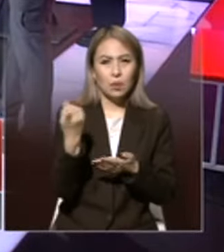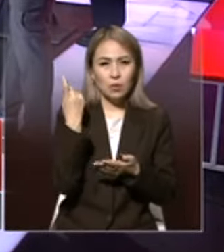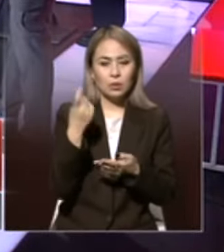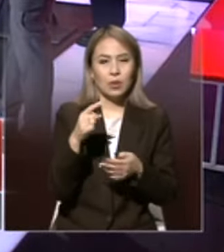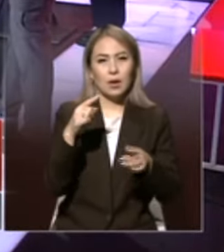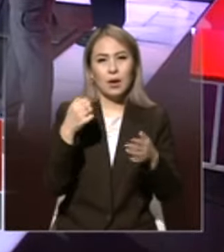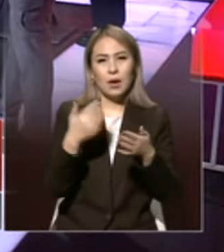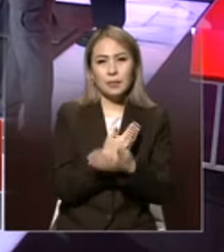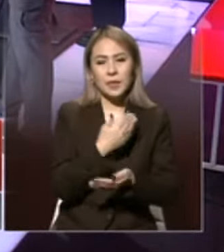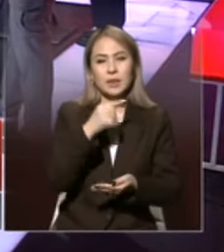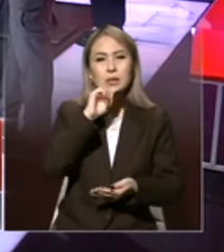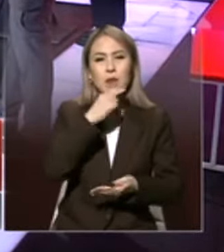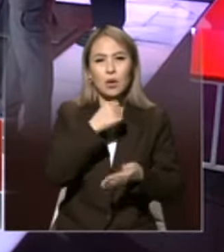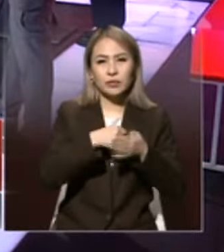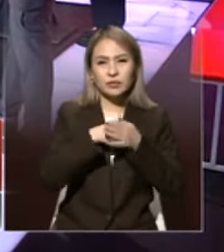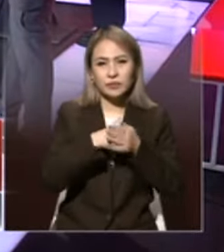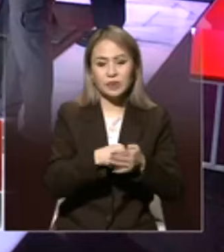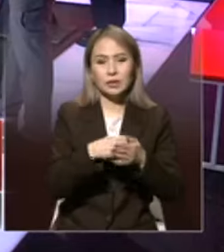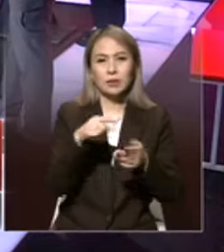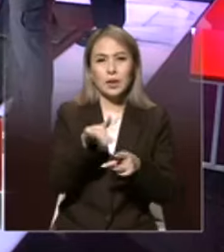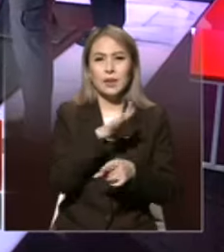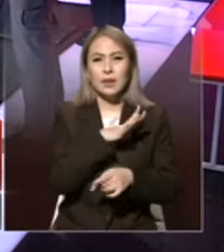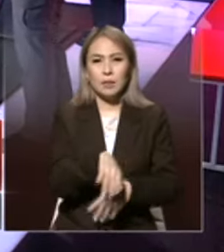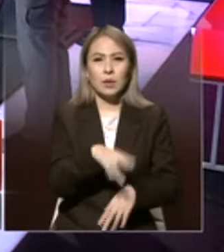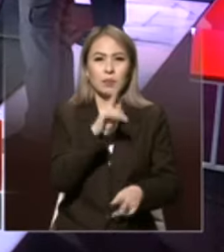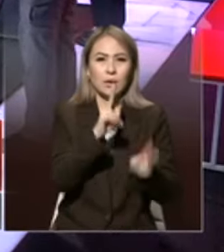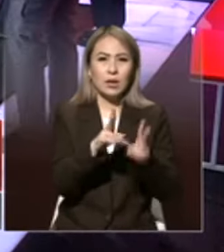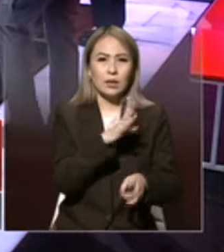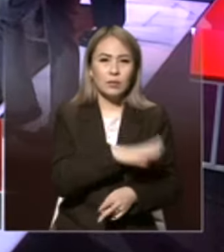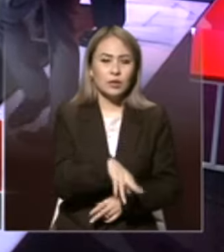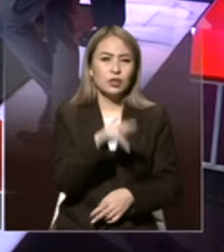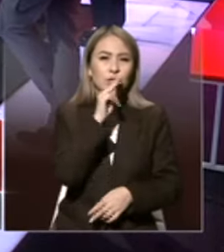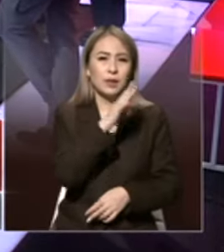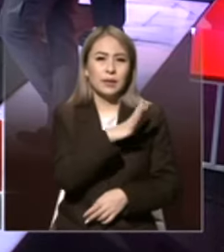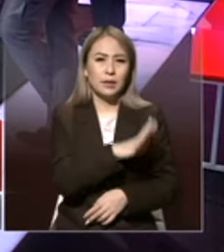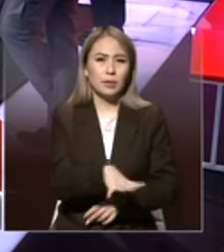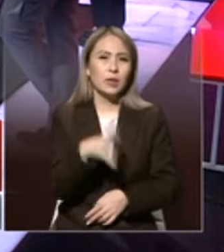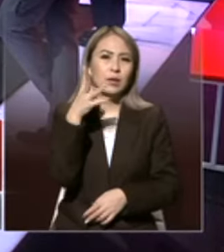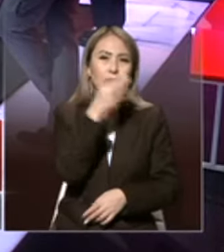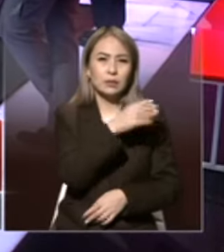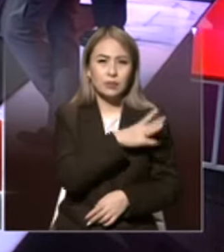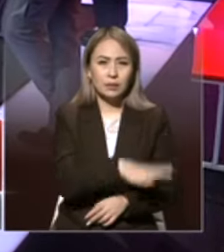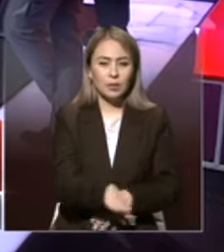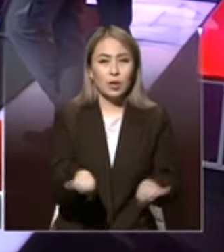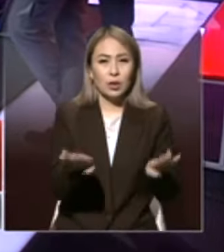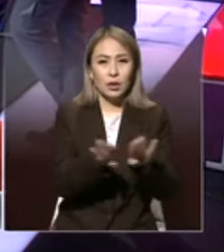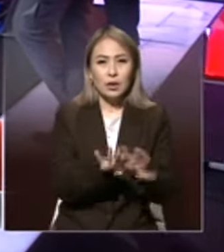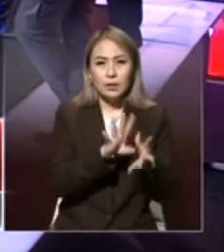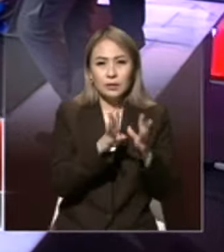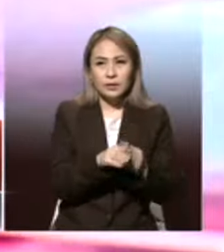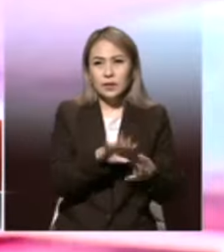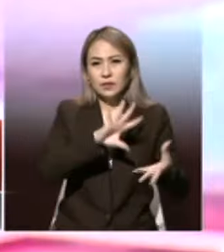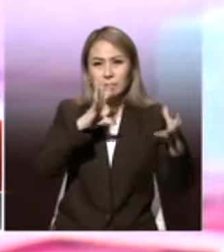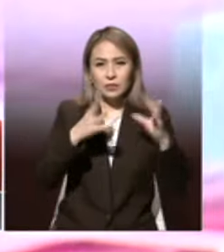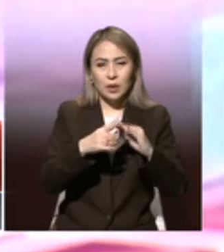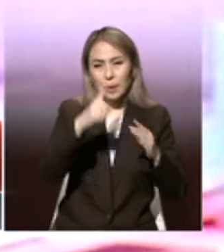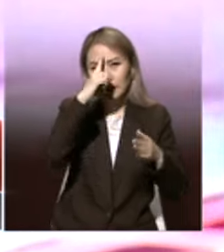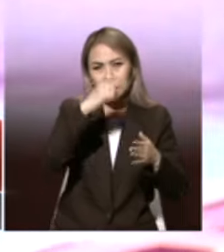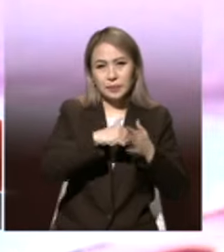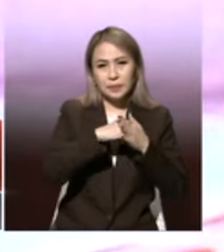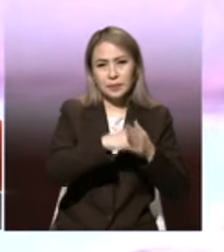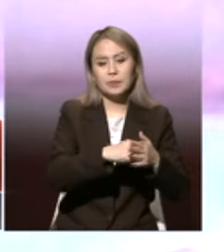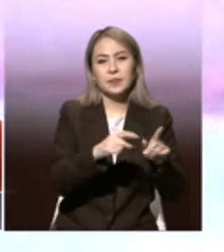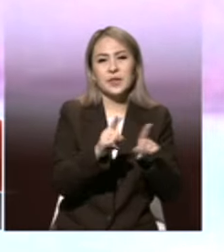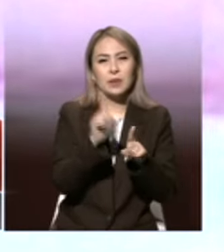келеді. Психологиялық қысым. Сен бүйтпедің, тамақ қоймадың, чай қоймадың, ет аспадың деген сияқты. Бұл да айналып келгенде психологиялық қысым. Енді